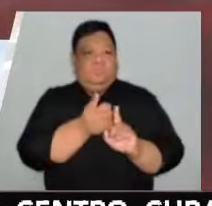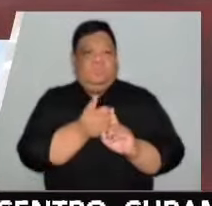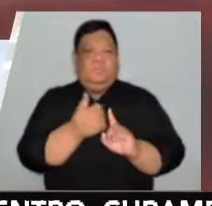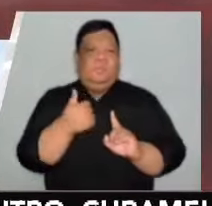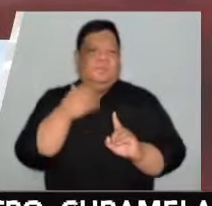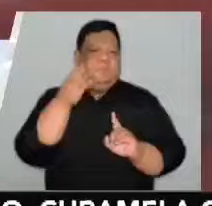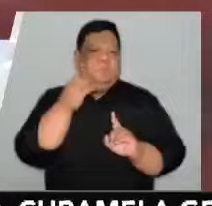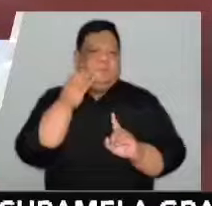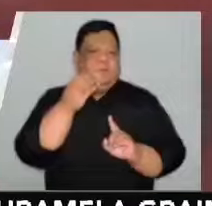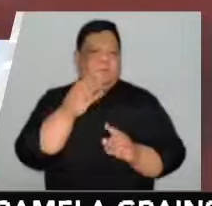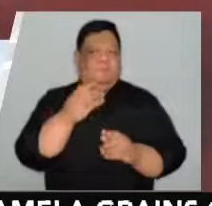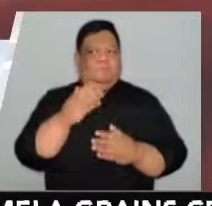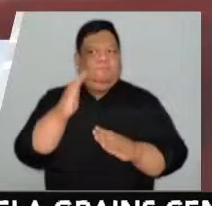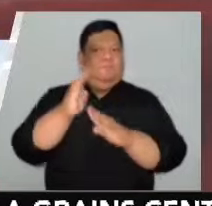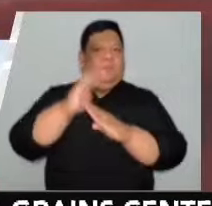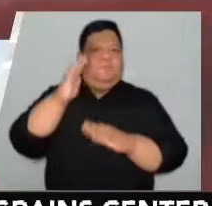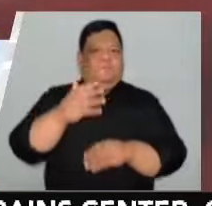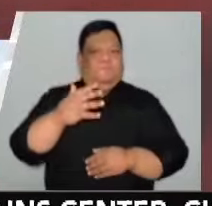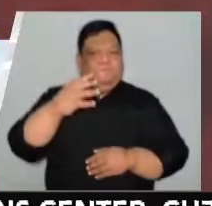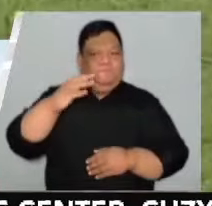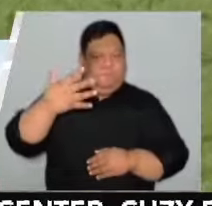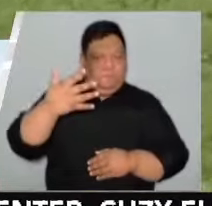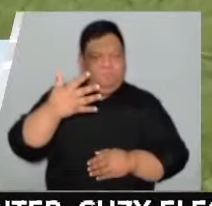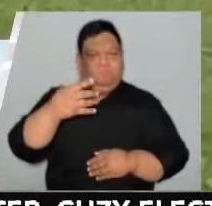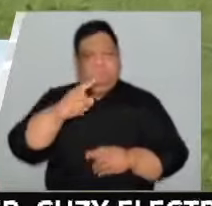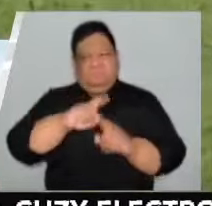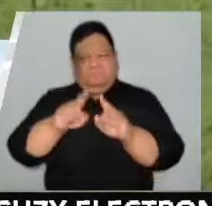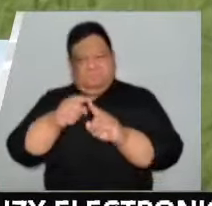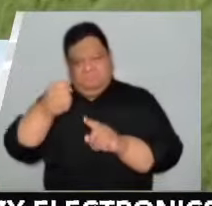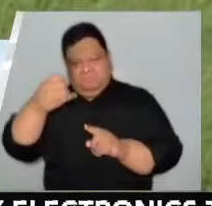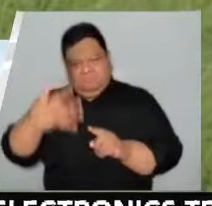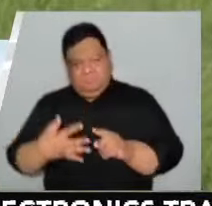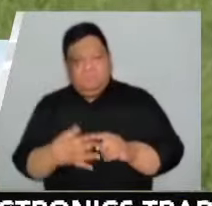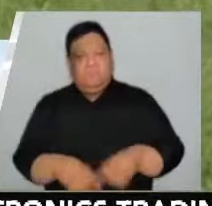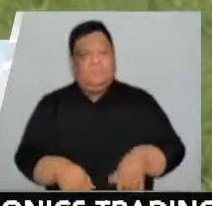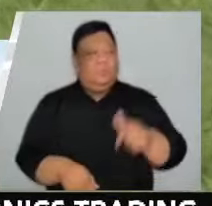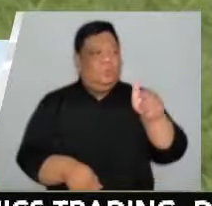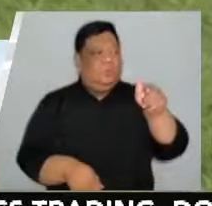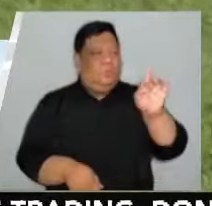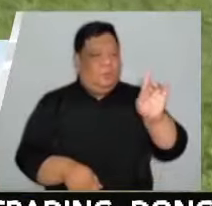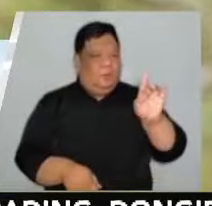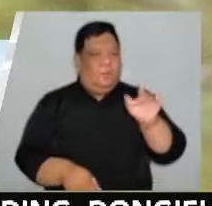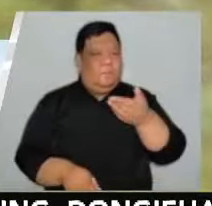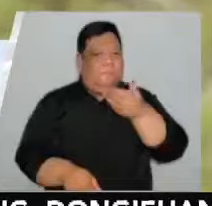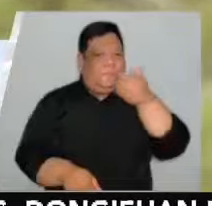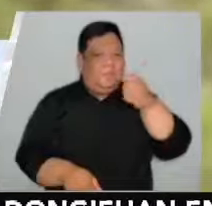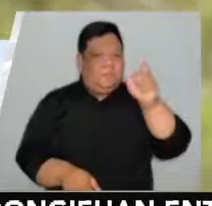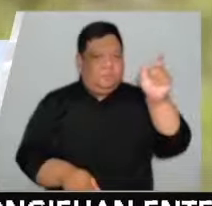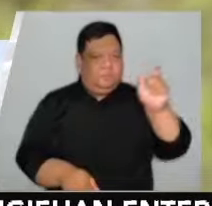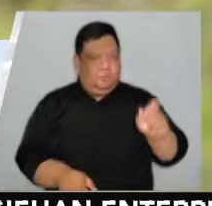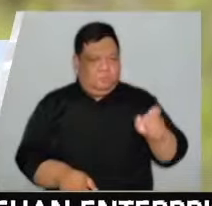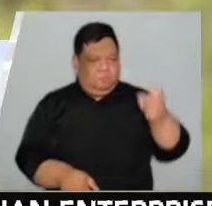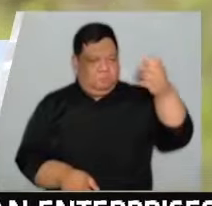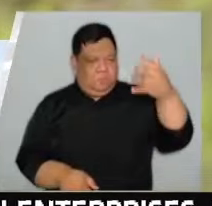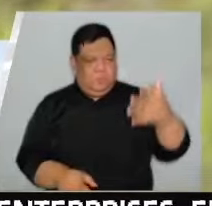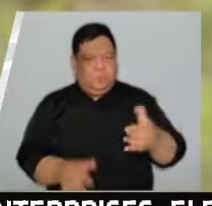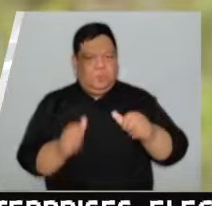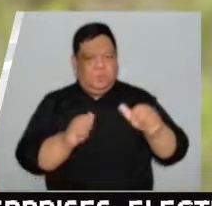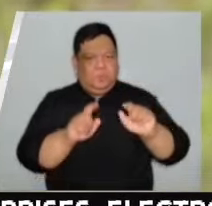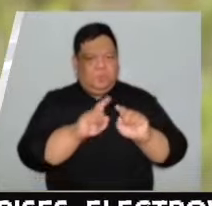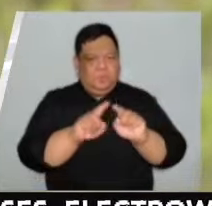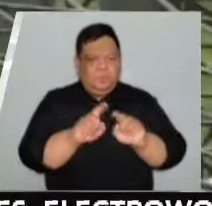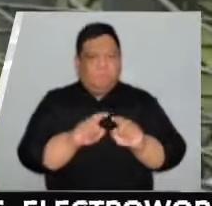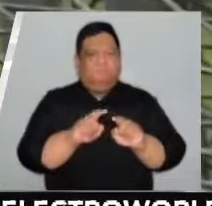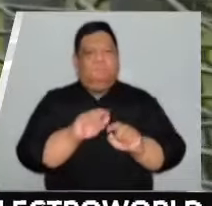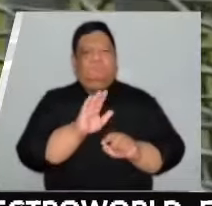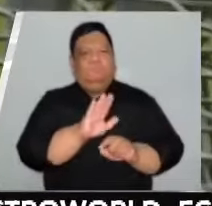na rin siya at may 28 best Italian performances sa iba't ibang kategorya ng master sprinting. May sinusunod